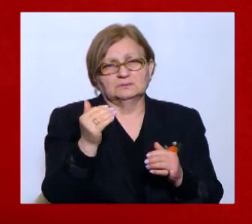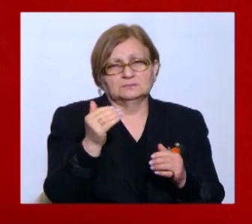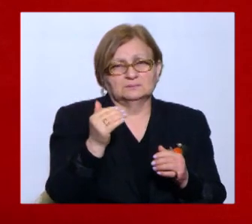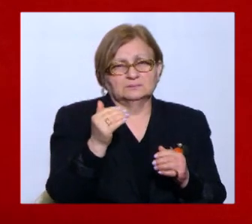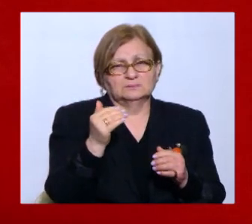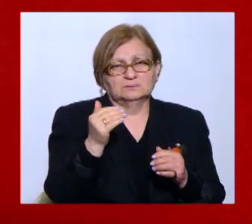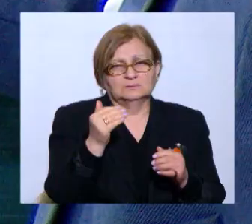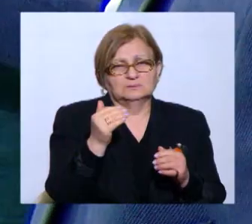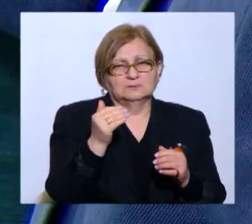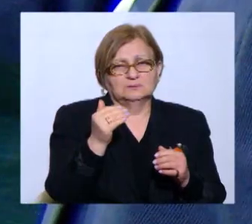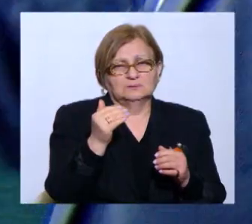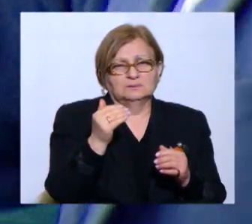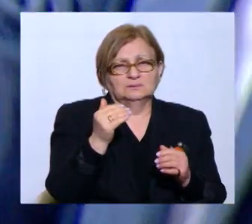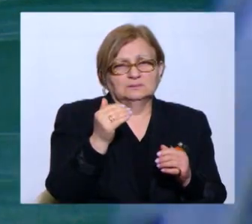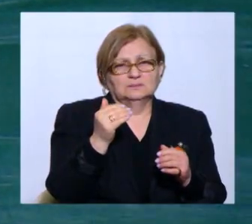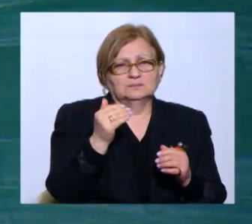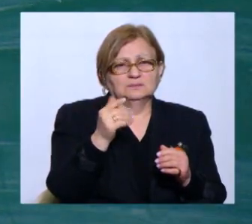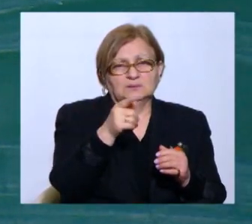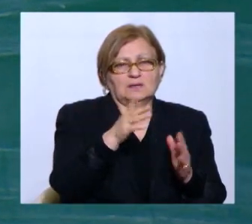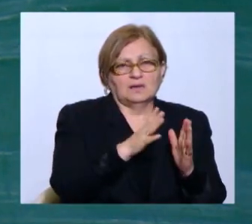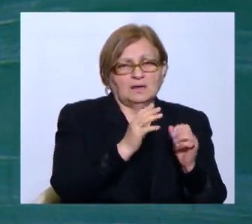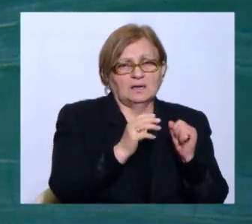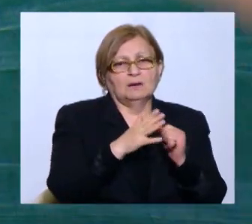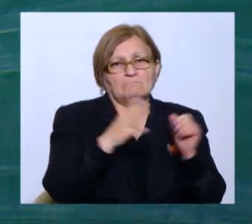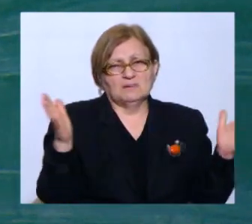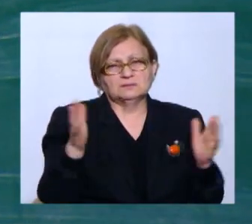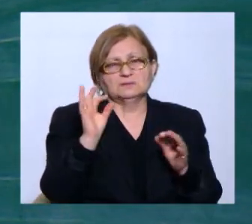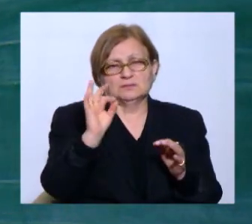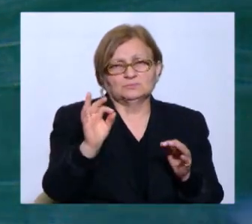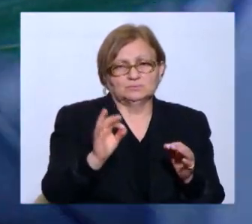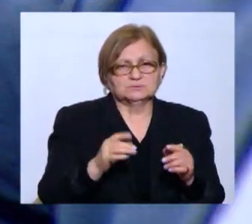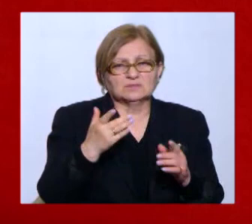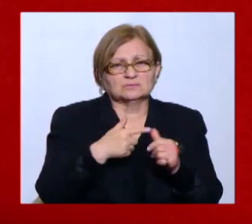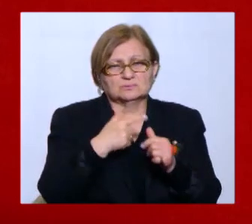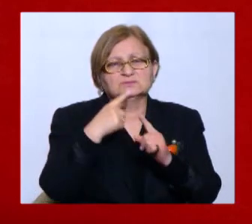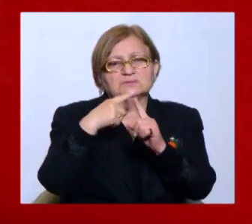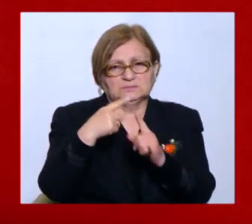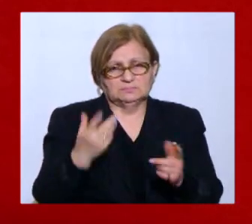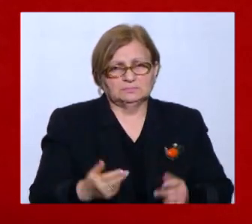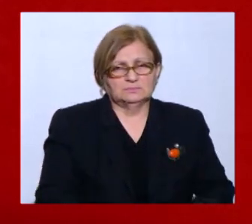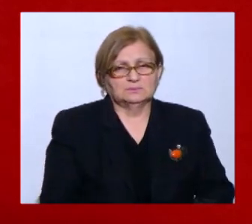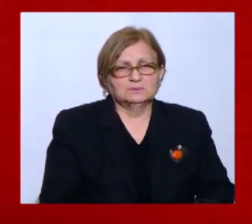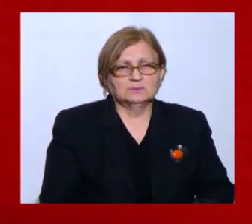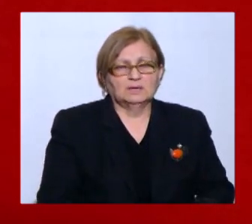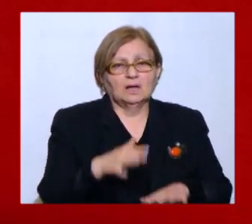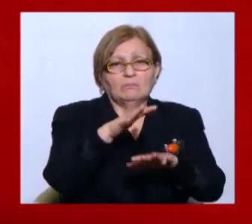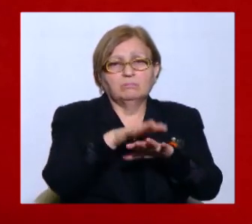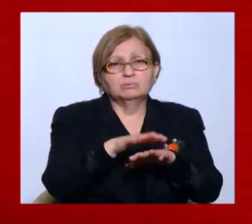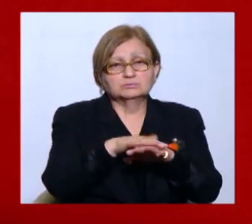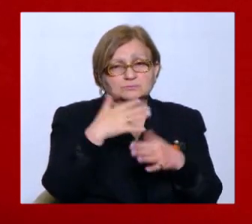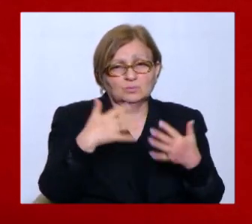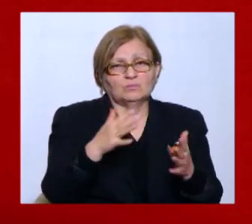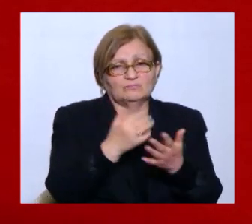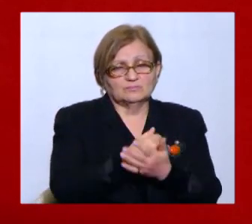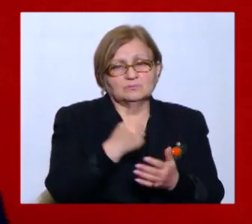დადებითი ნიშნავს 0-ზე მეტი, უკაცრავად. აი, მოდით, ავიღოთ მარტივი რიცხვი. მოდით ფუძე იყოს, სადაც ფუძე არის მუდმივი, მოდით ფუძე იყოს 2.